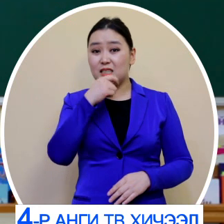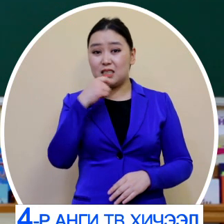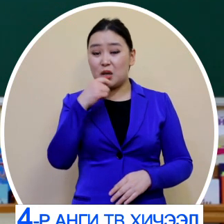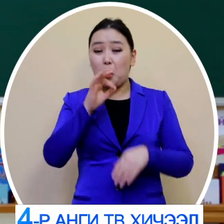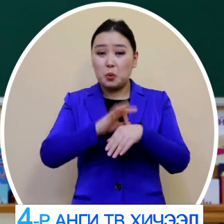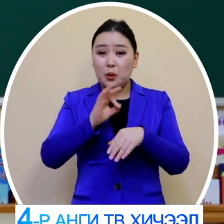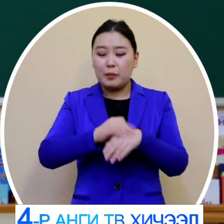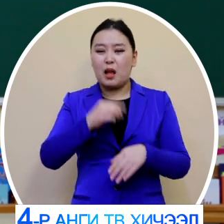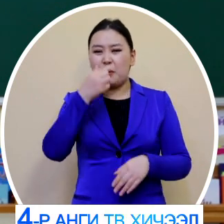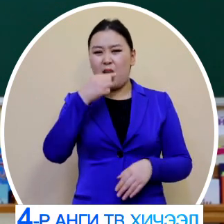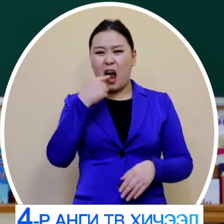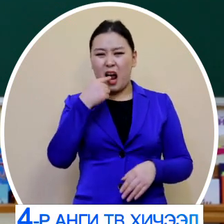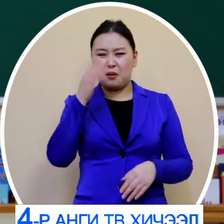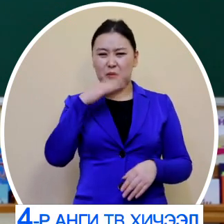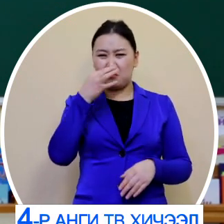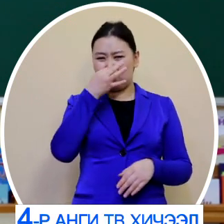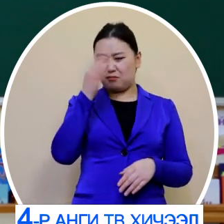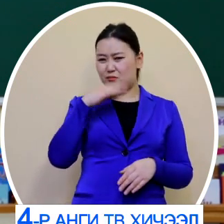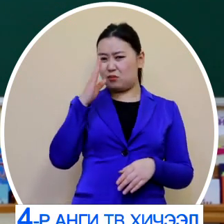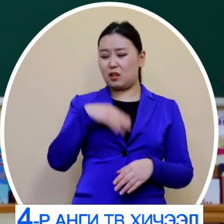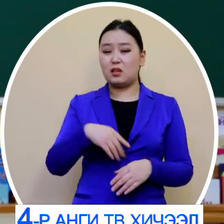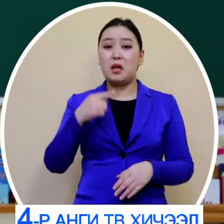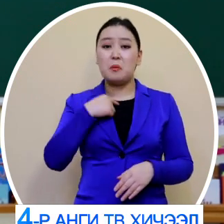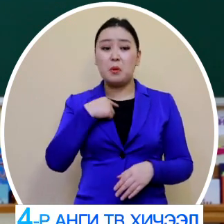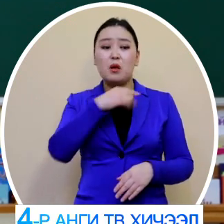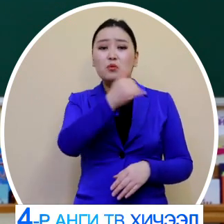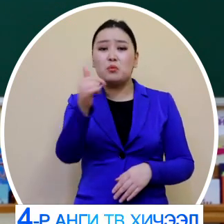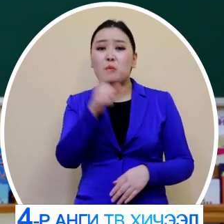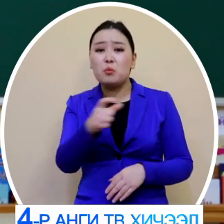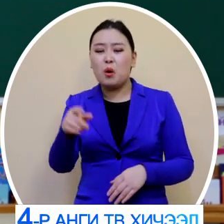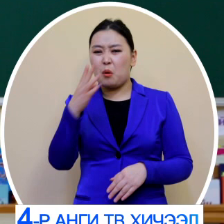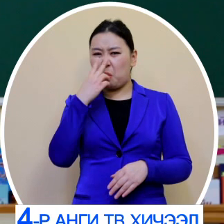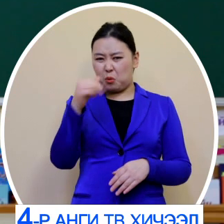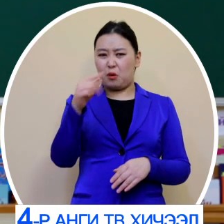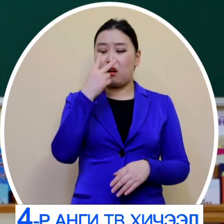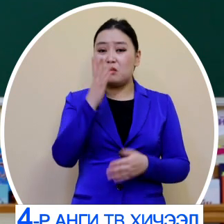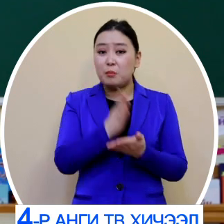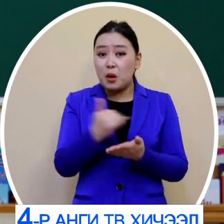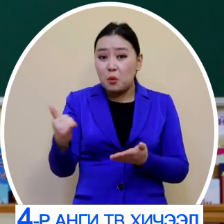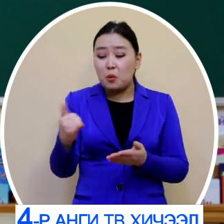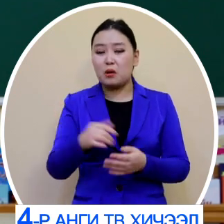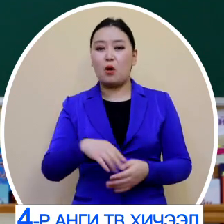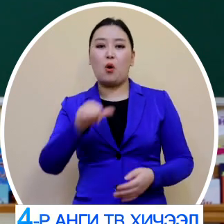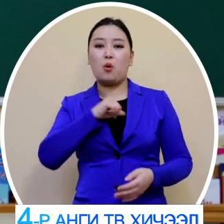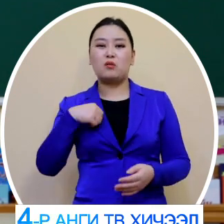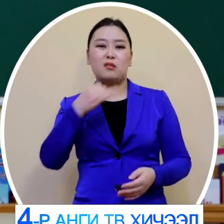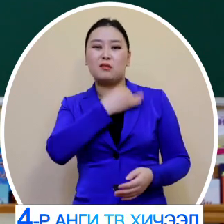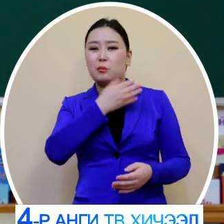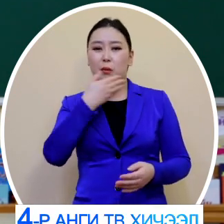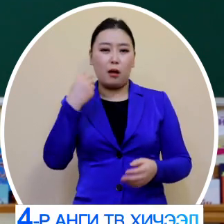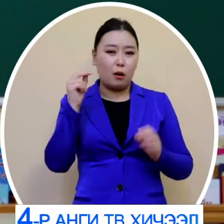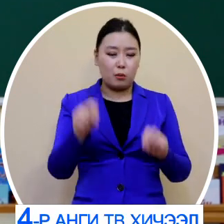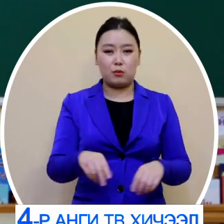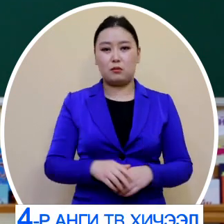эвгүй үнэр гарч, за би бусдад муухан харагдаж байгаа болов уу гэсэн хүүхдүүд бусд хүмүүс болон өөртөө итгэлгүй болдог байна.